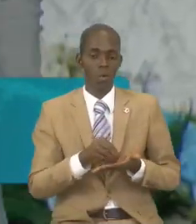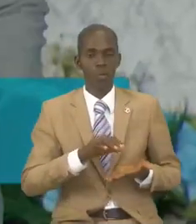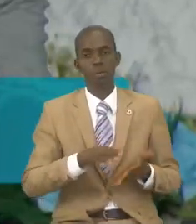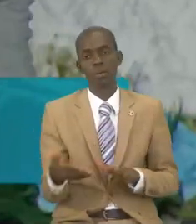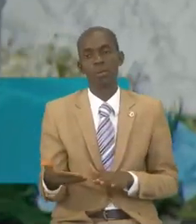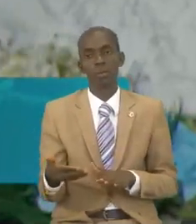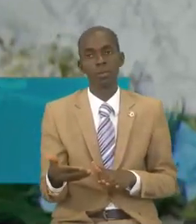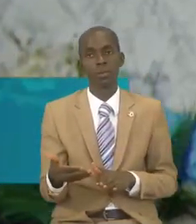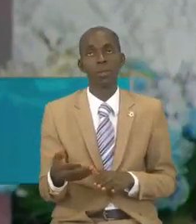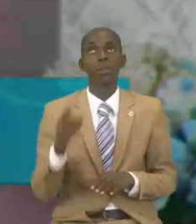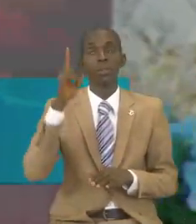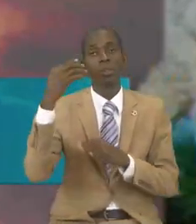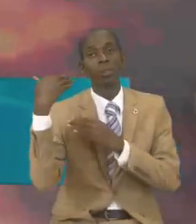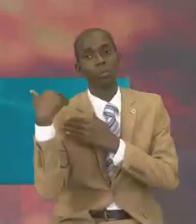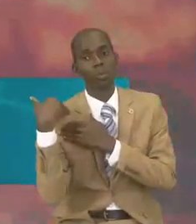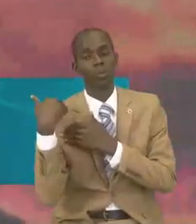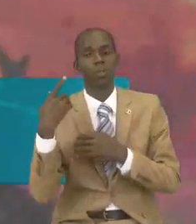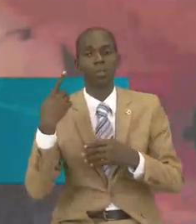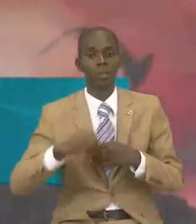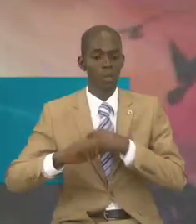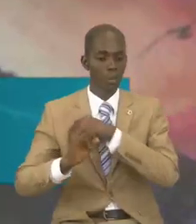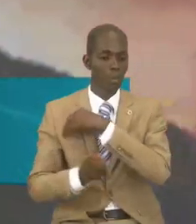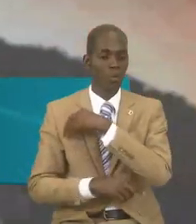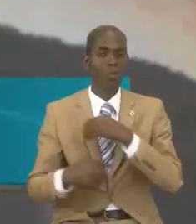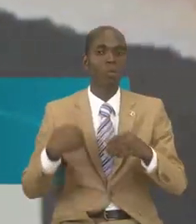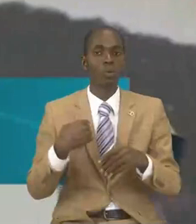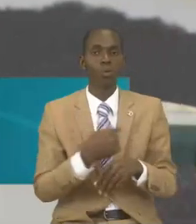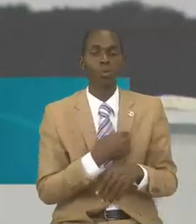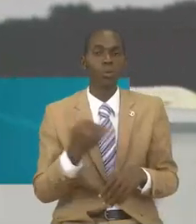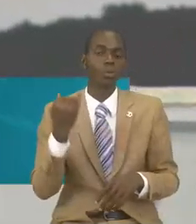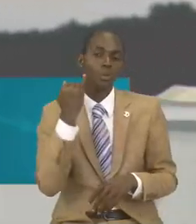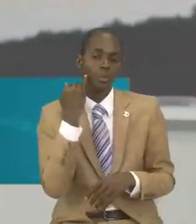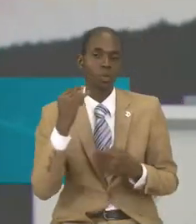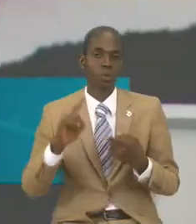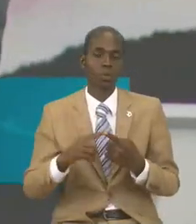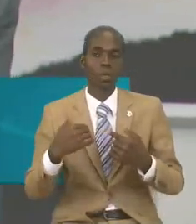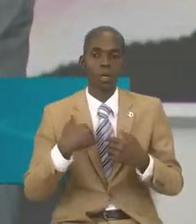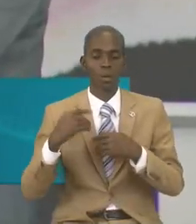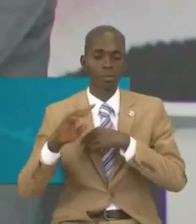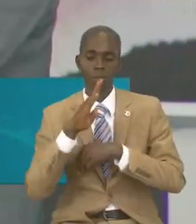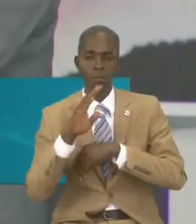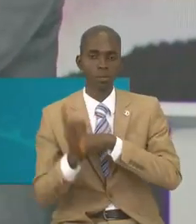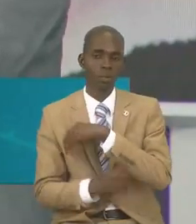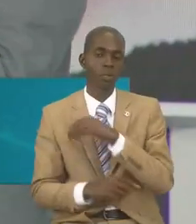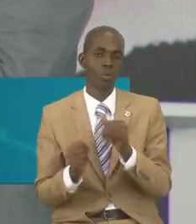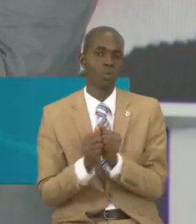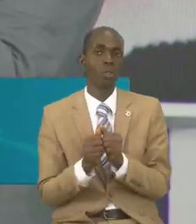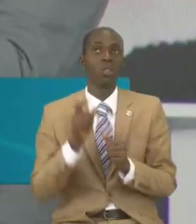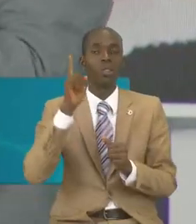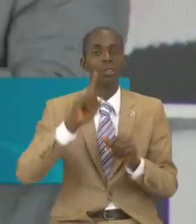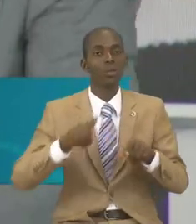place. Il a porté le châtiment que nous devions porter. Il